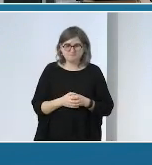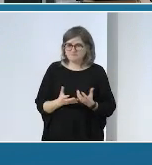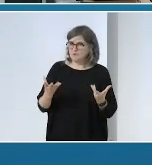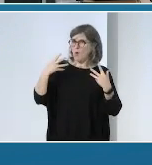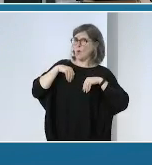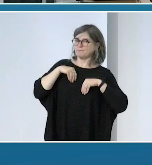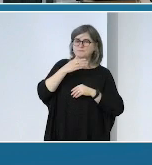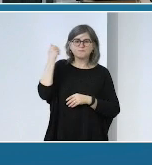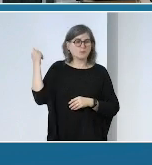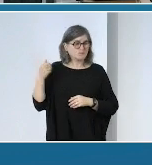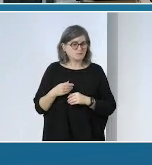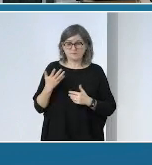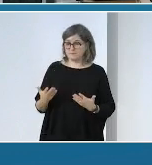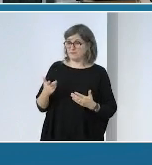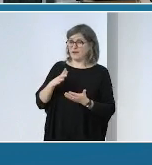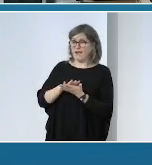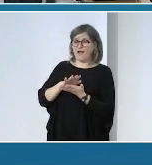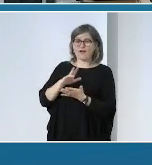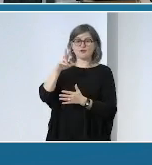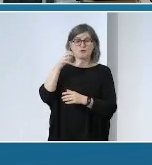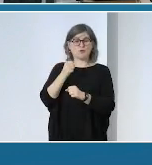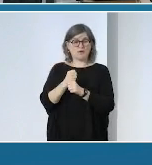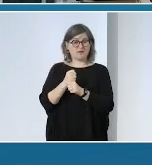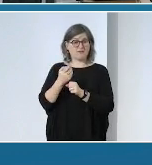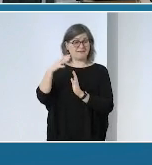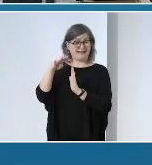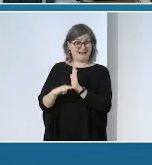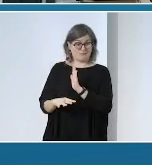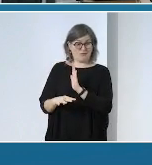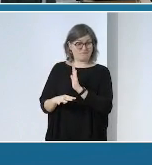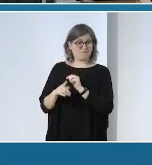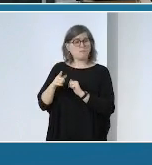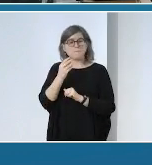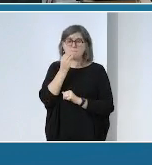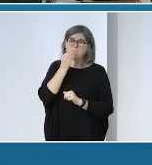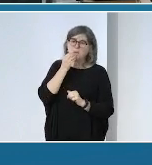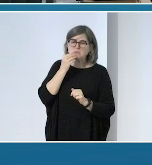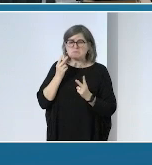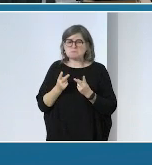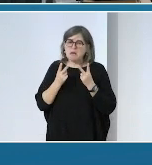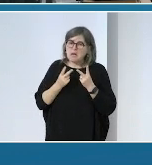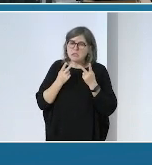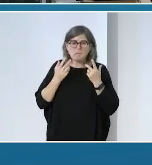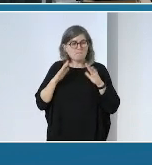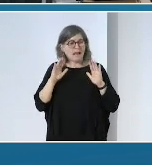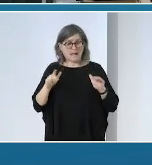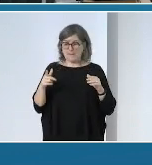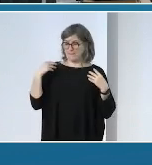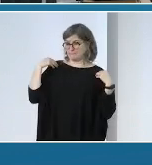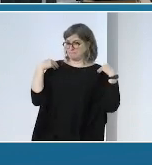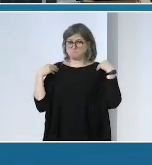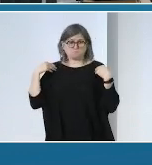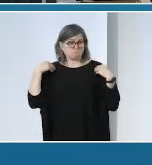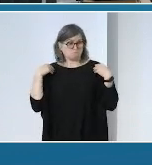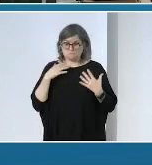Émilie a maintenant 3 ans et 4 mois. Elle a toujours un petit appétit, mais elle a une bonne évolution psychomotrice. Elle